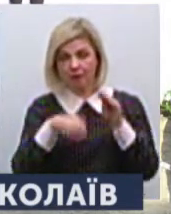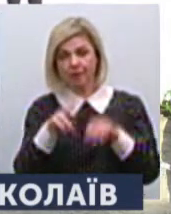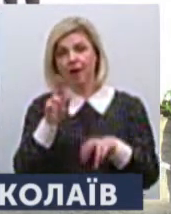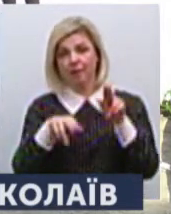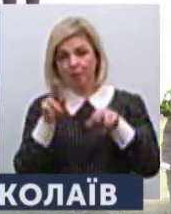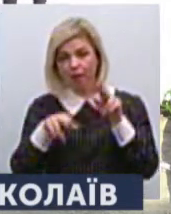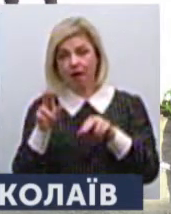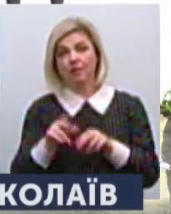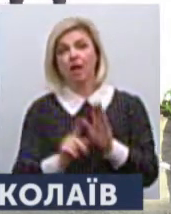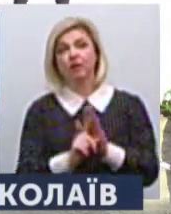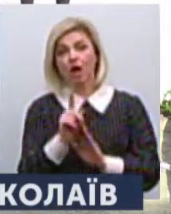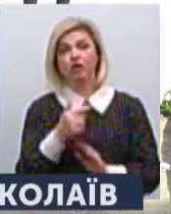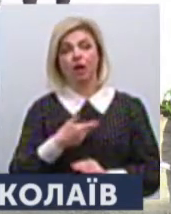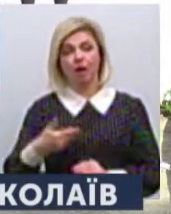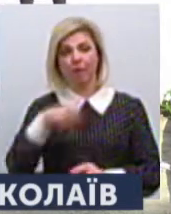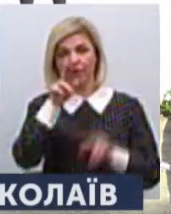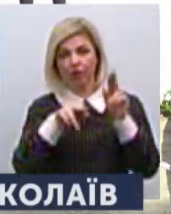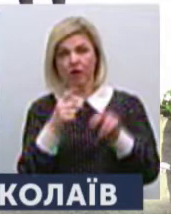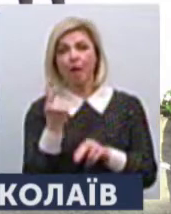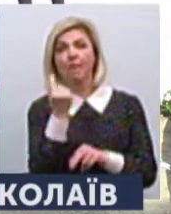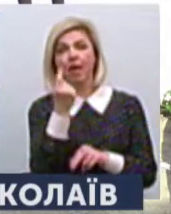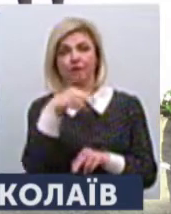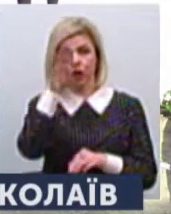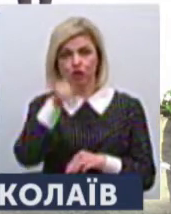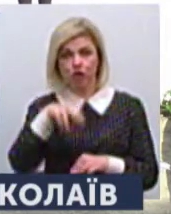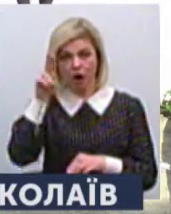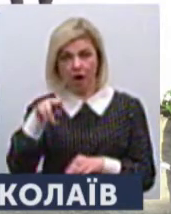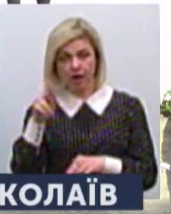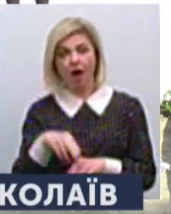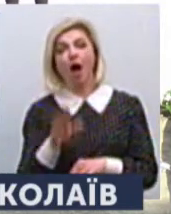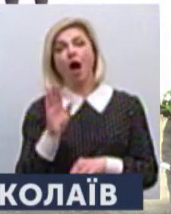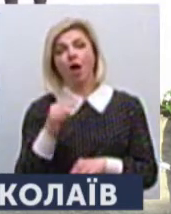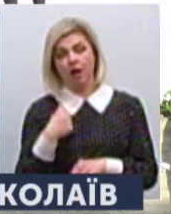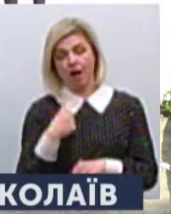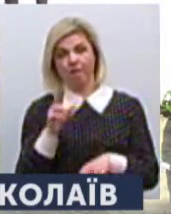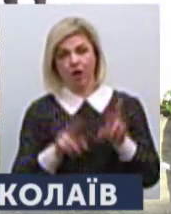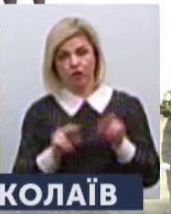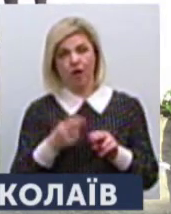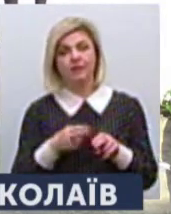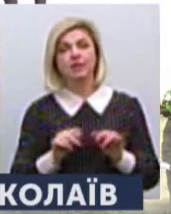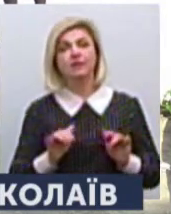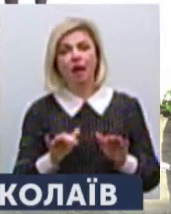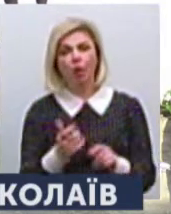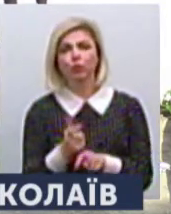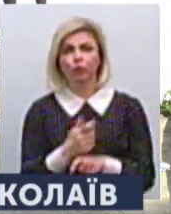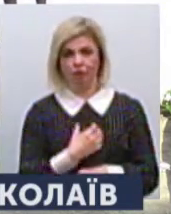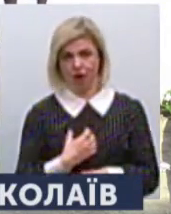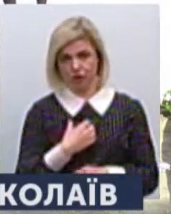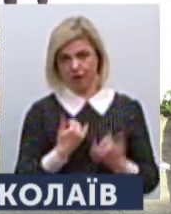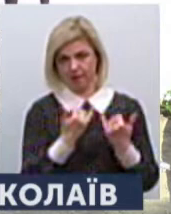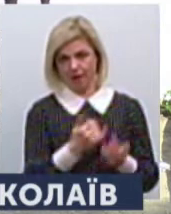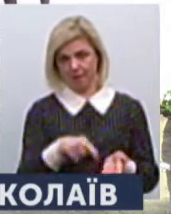фарбую. Спочатку ми фарбуємо перший шар фарби. Я вважаю, що ці заходи дуже важливі для міста.